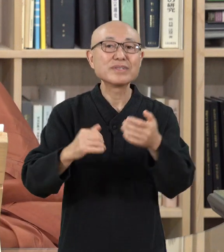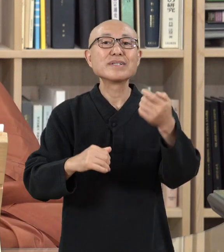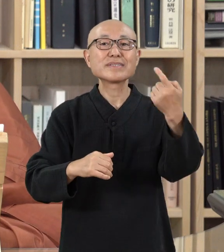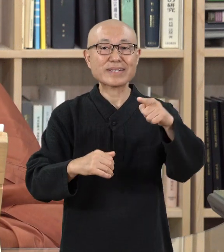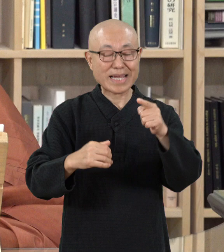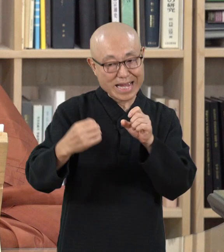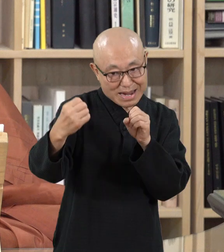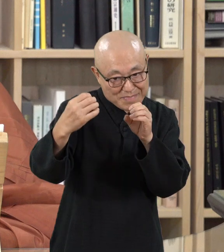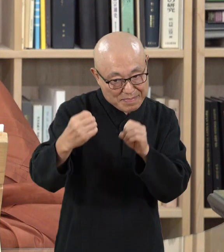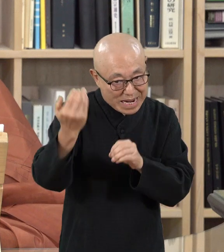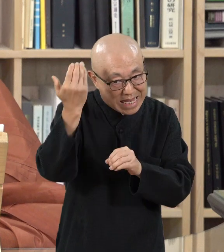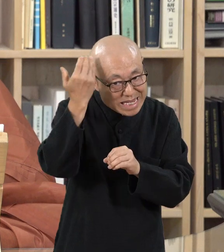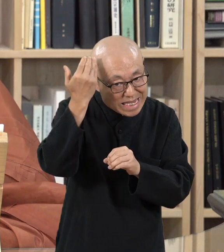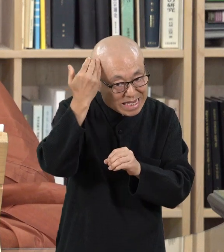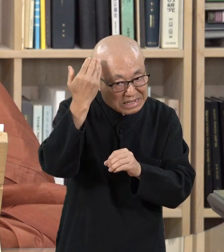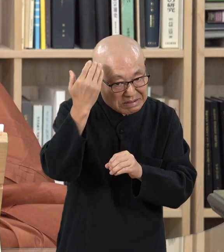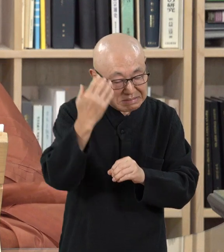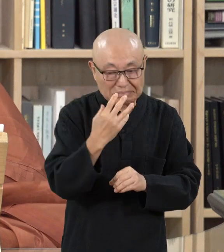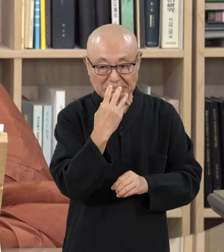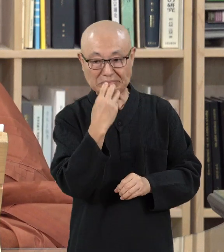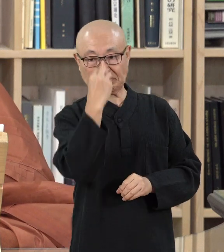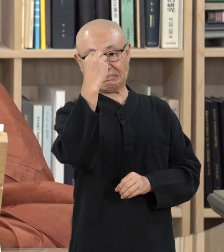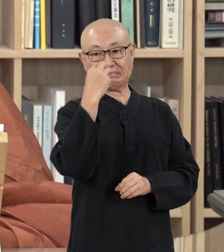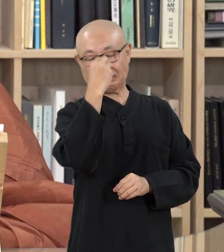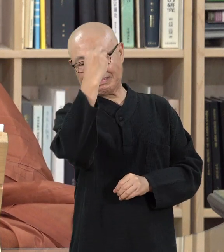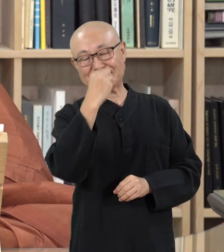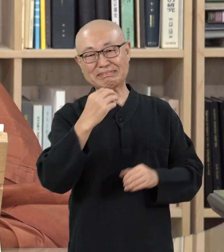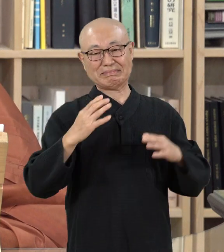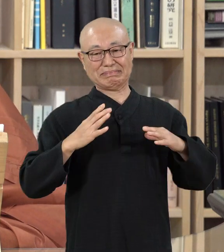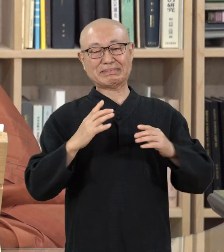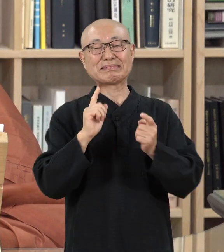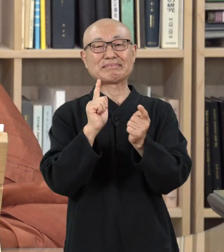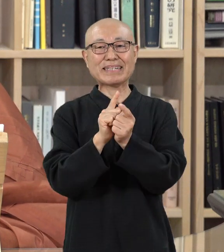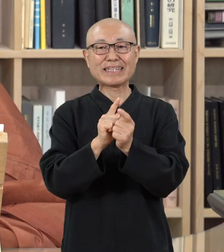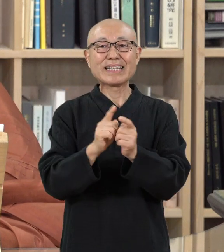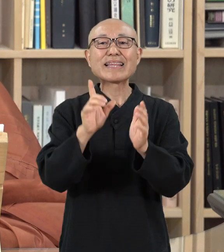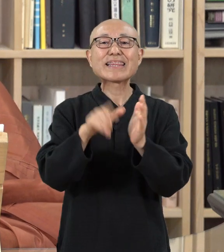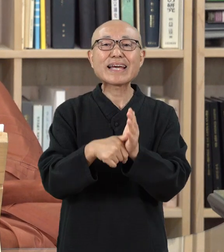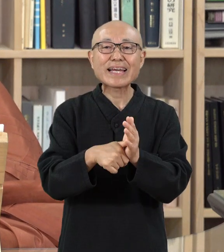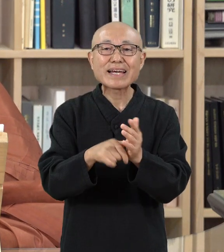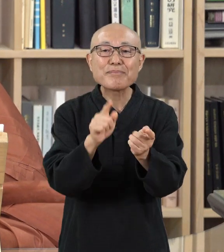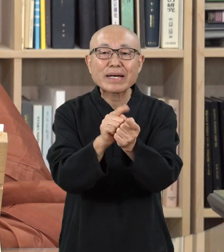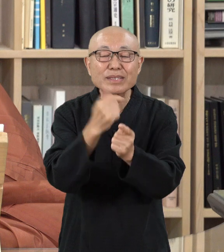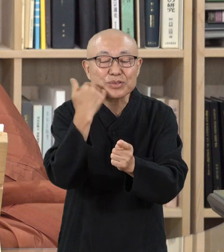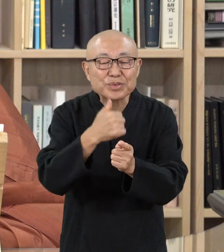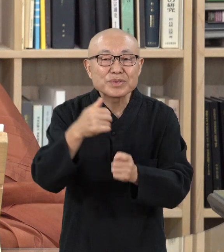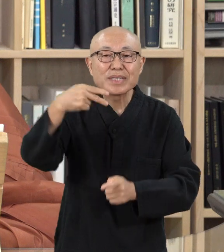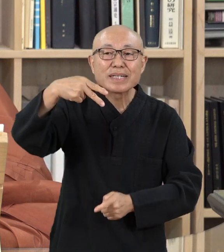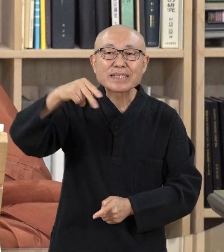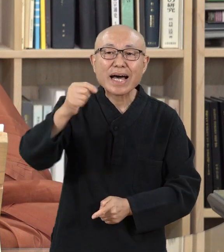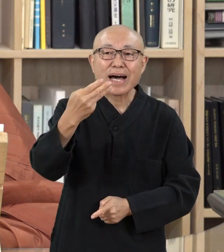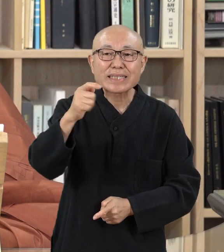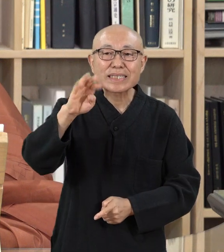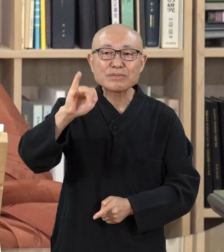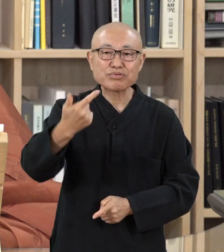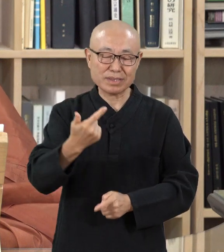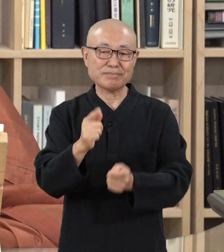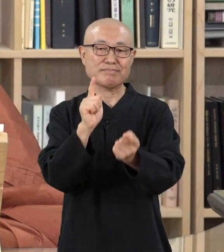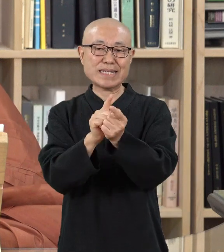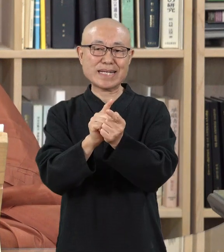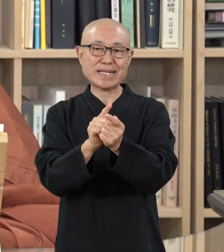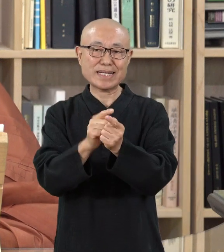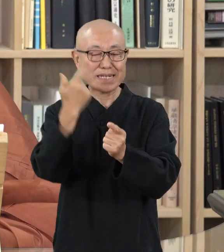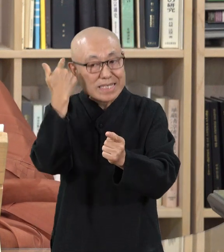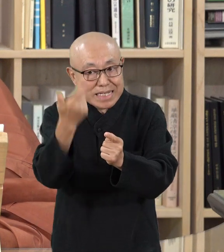자랑하면서 다니다가 이제 사리불존자를 만났어요. 또 역시 사리불존자에게 와서도 1000개의 질문을